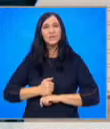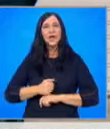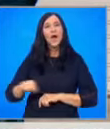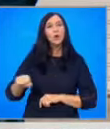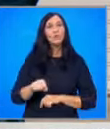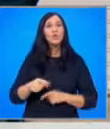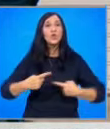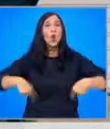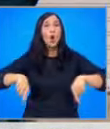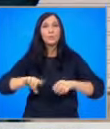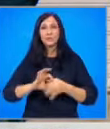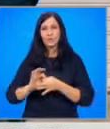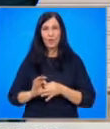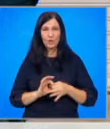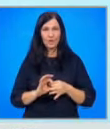и като областен координатор.